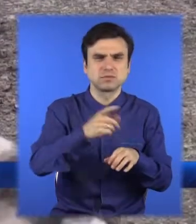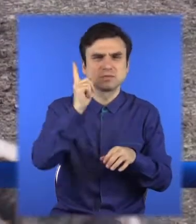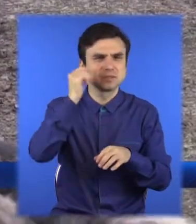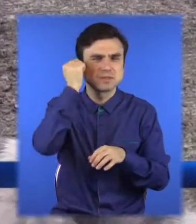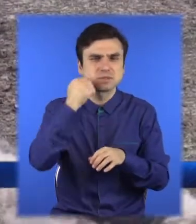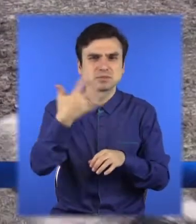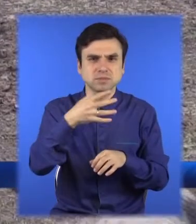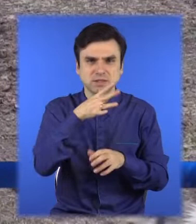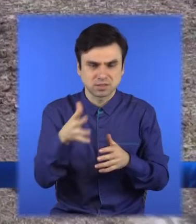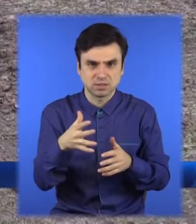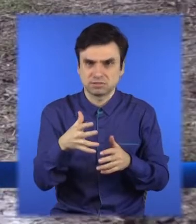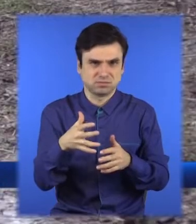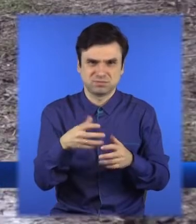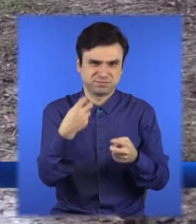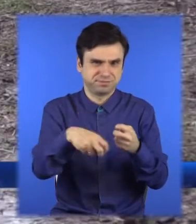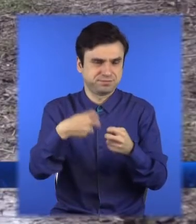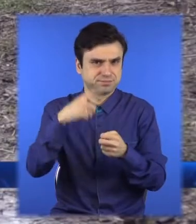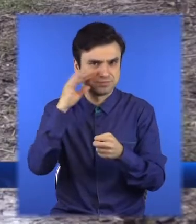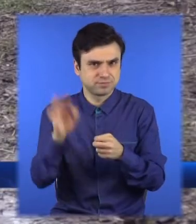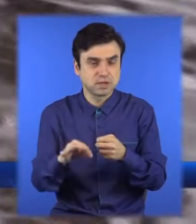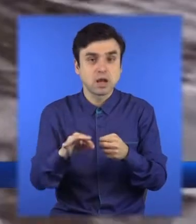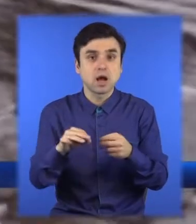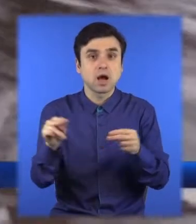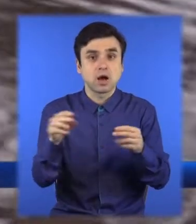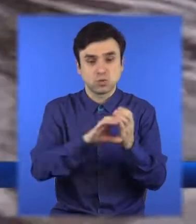не витримує. А для її оновлення необхідні чималі